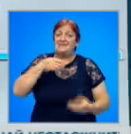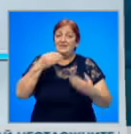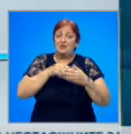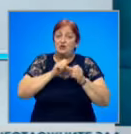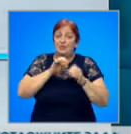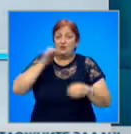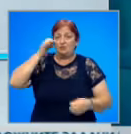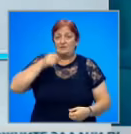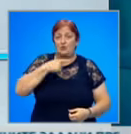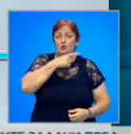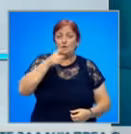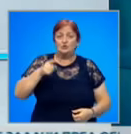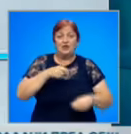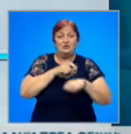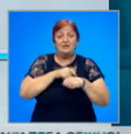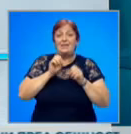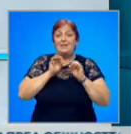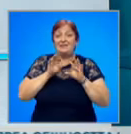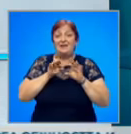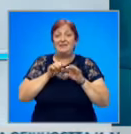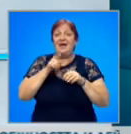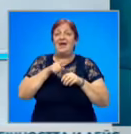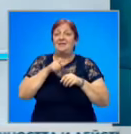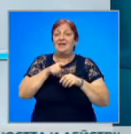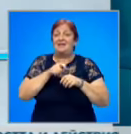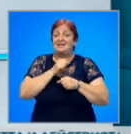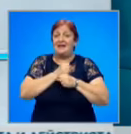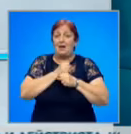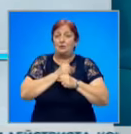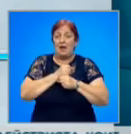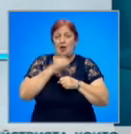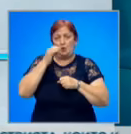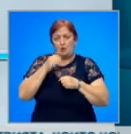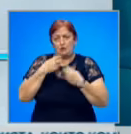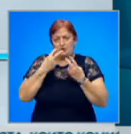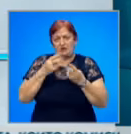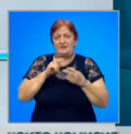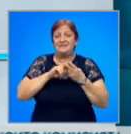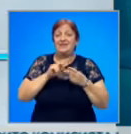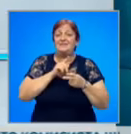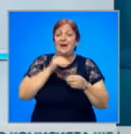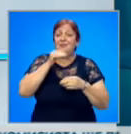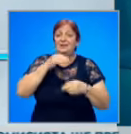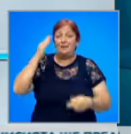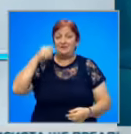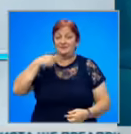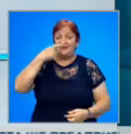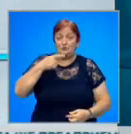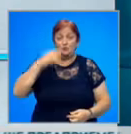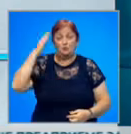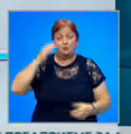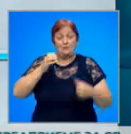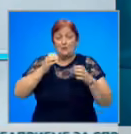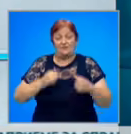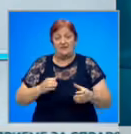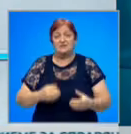вечер изпратиха официално съобщение за часа на предаване на поста. Това логично означава, че Василев няма да бъде министър в